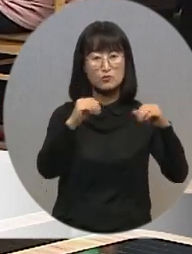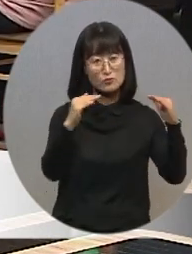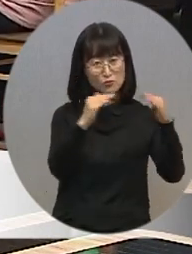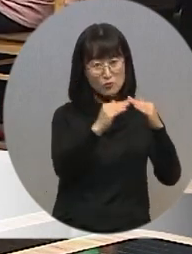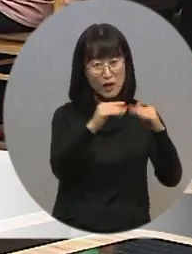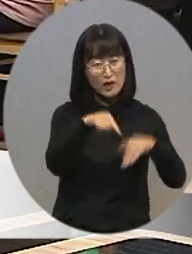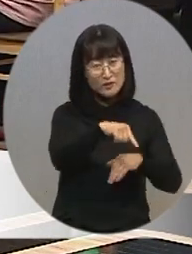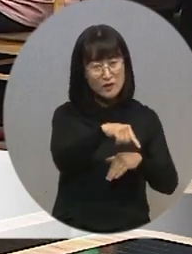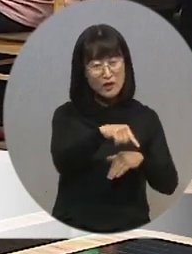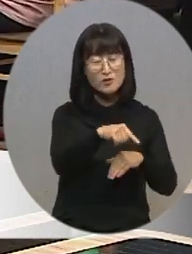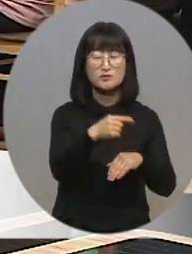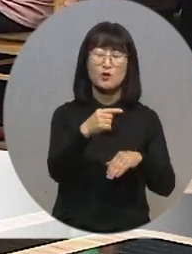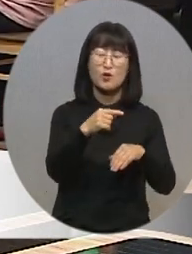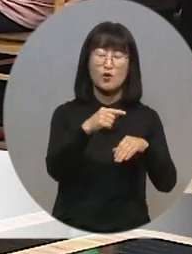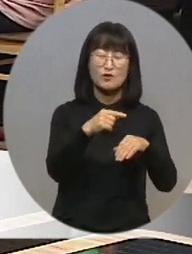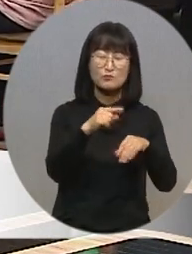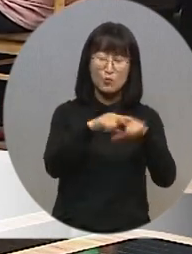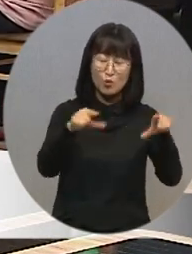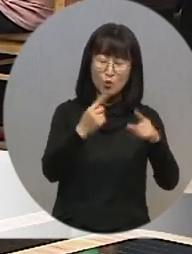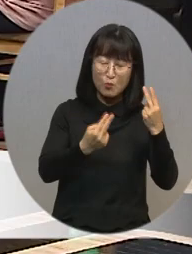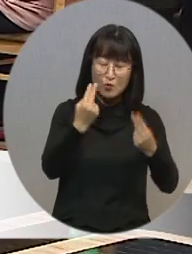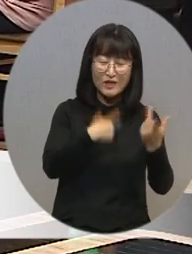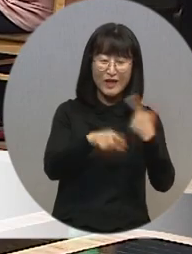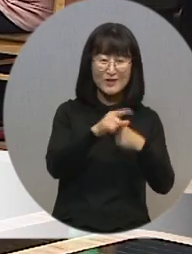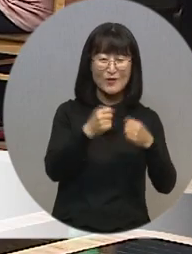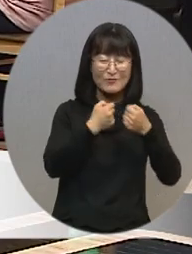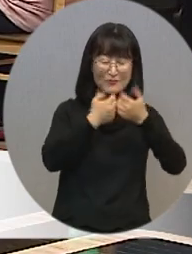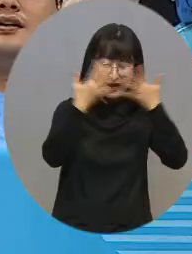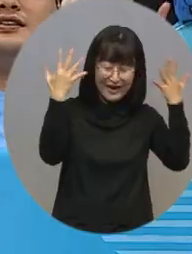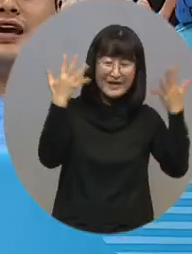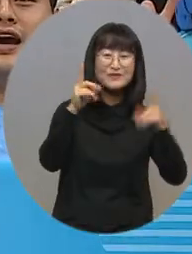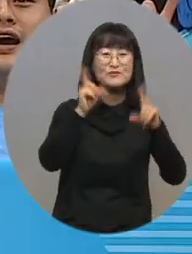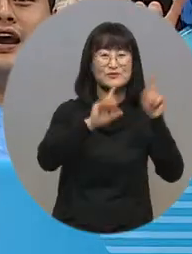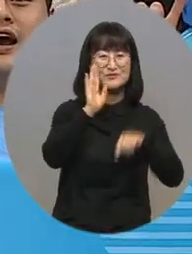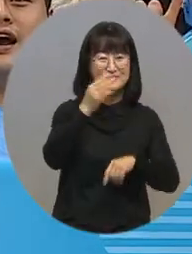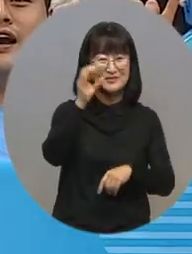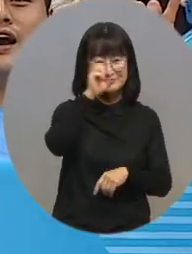평소보다 더 넘치는 밝은 에너지가 있어서 너무 좋았던 거